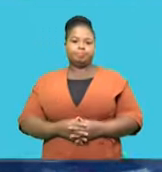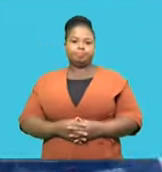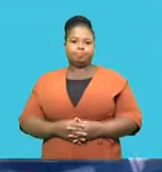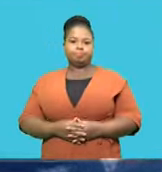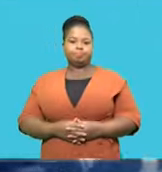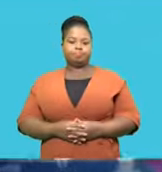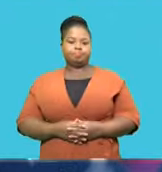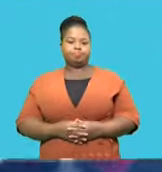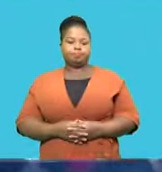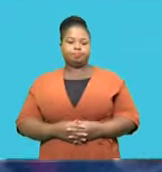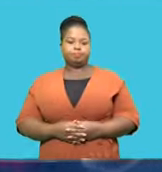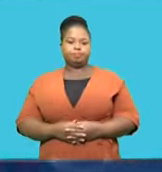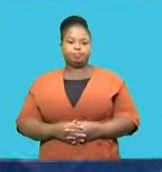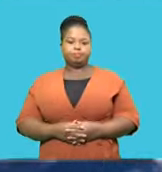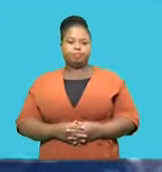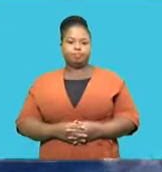ka-2024.